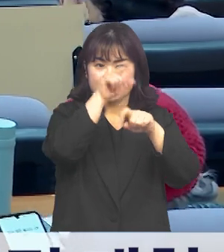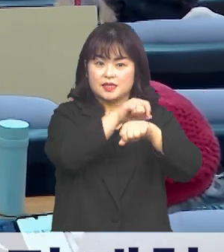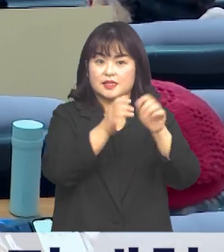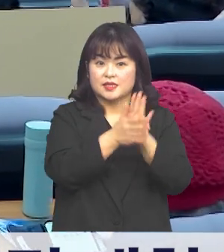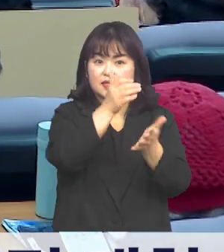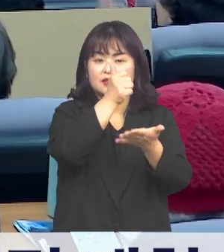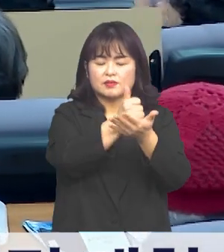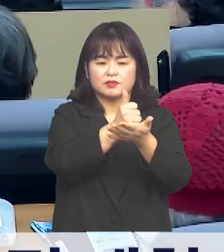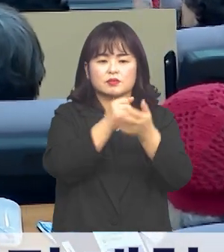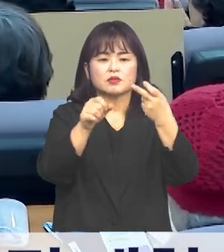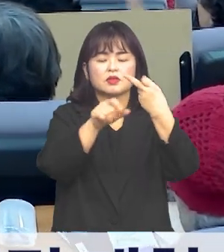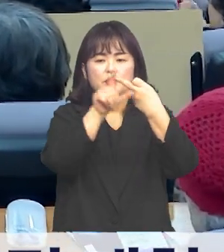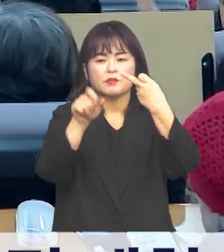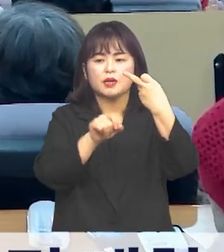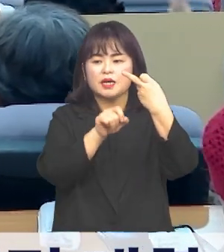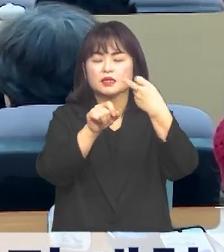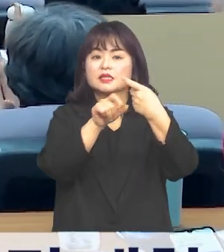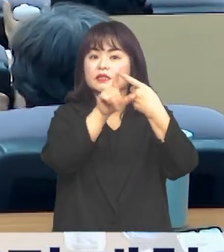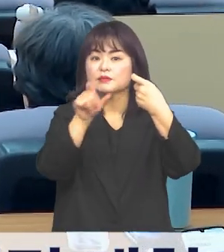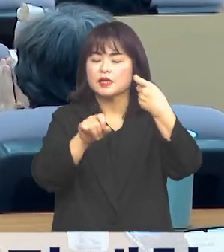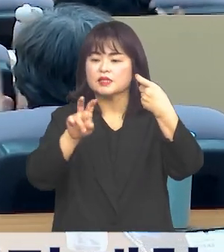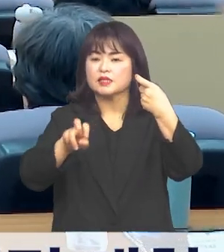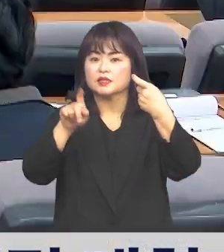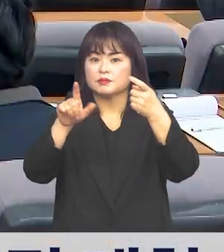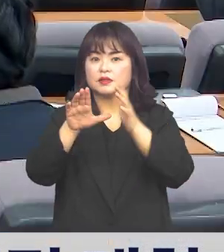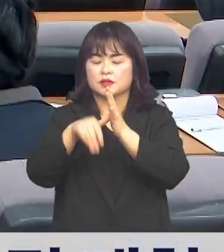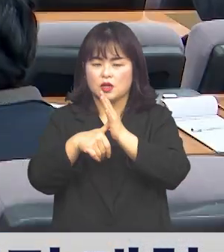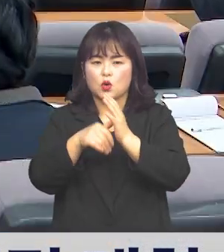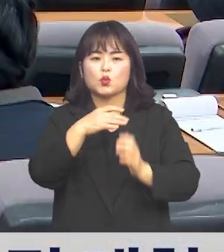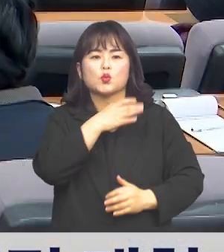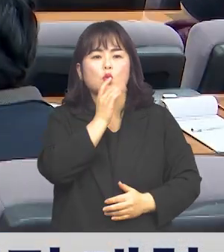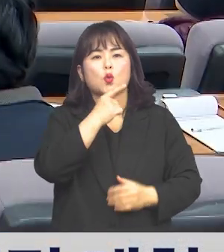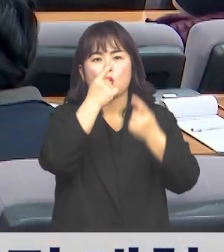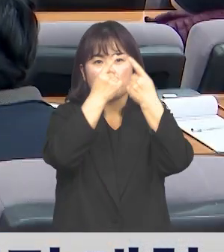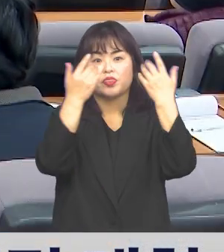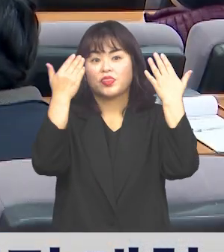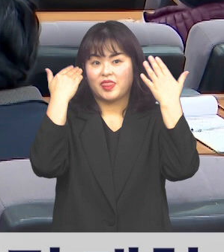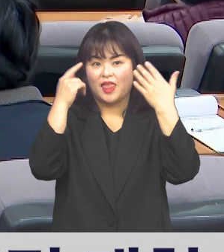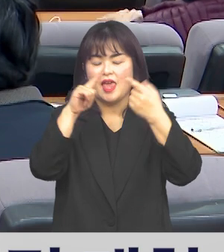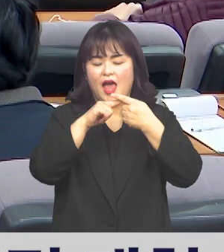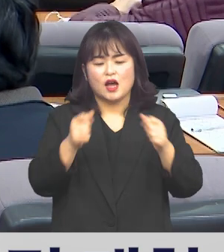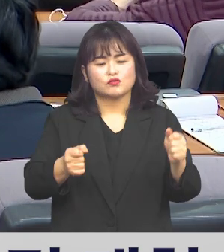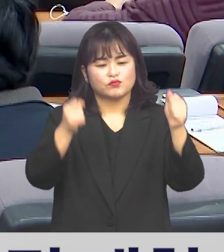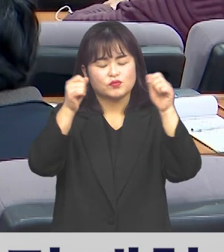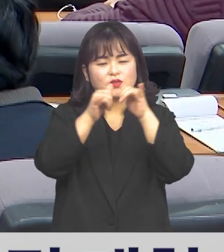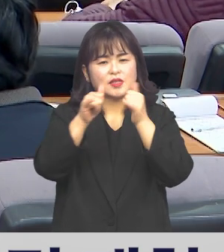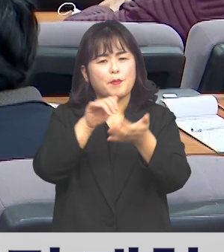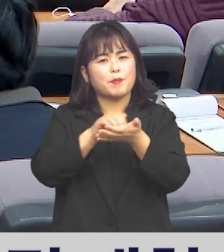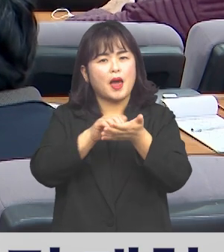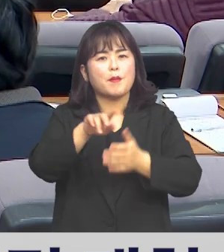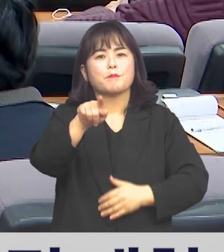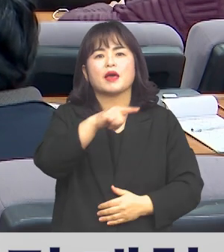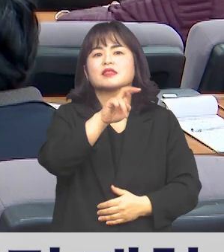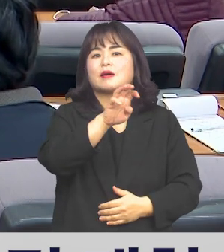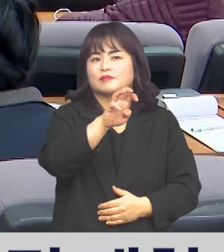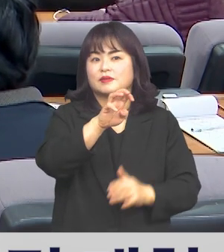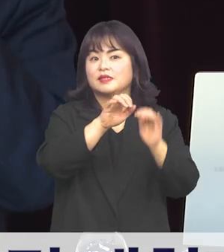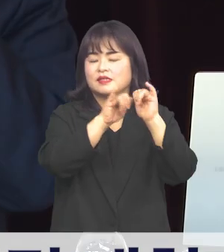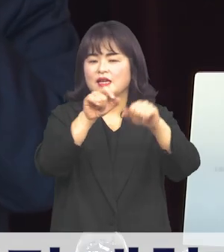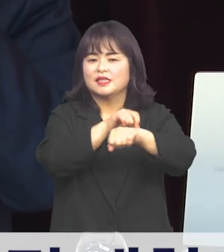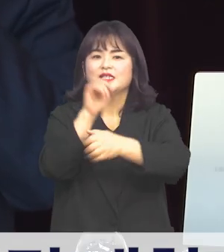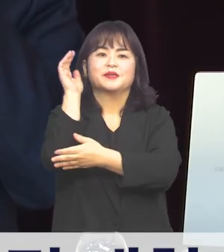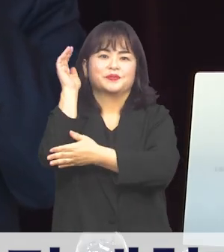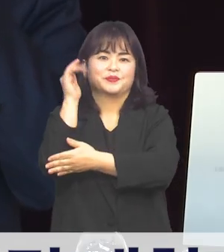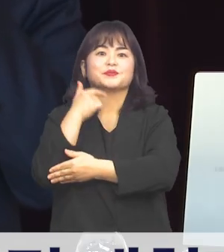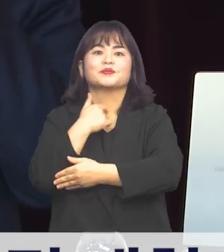이상일 용인특례시장이 21일 처인구 처인노인복지관에서 용인노인대학 수강생 130명을 대상으로